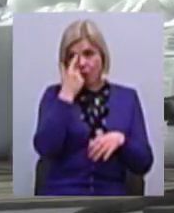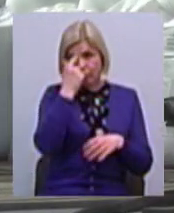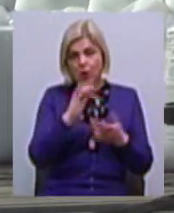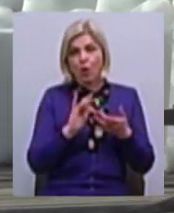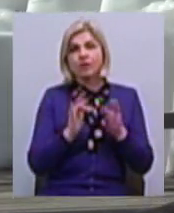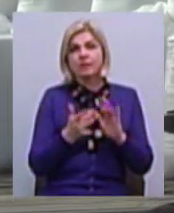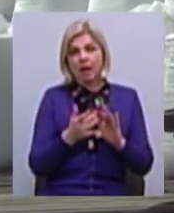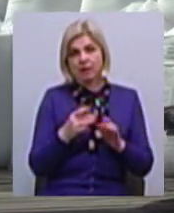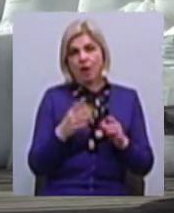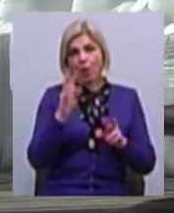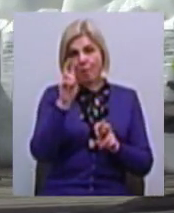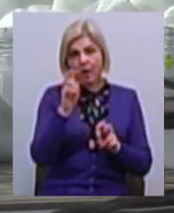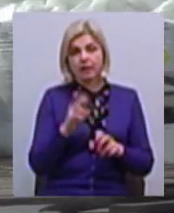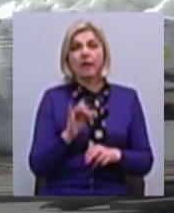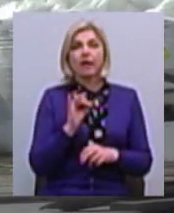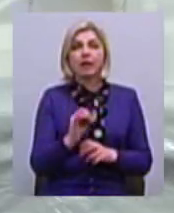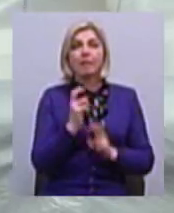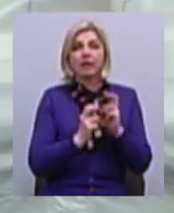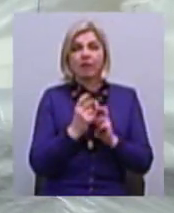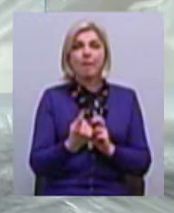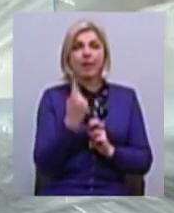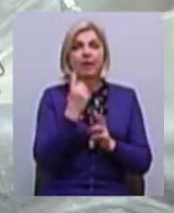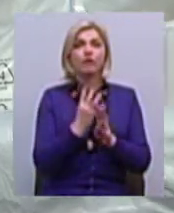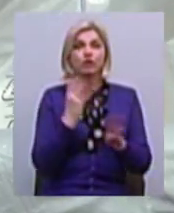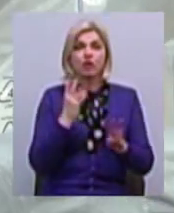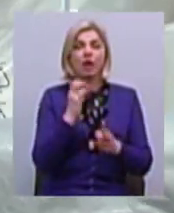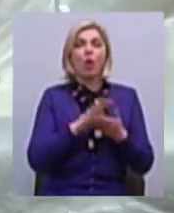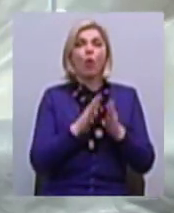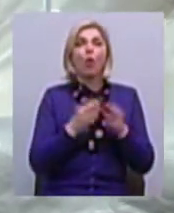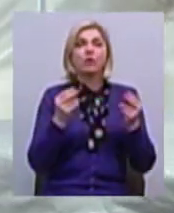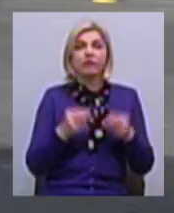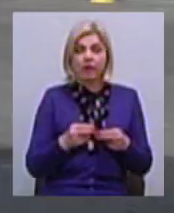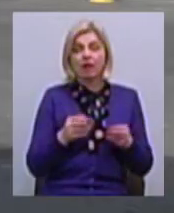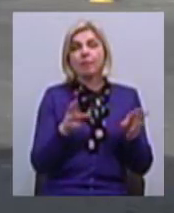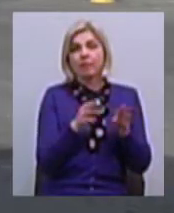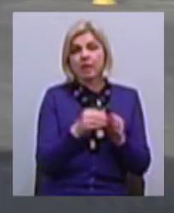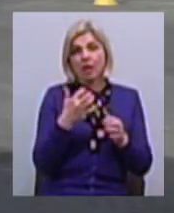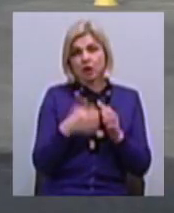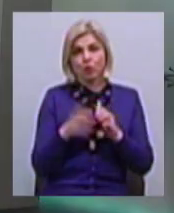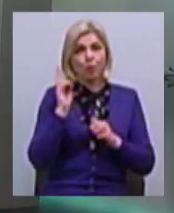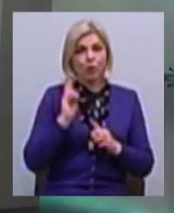сайт компанії. Крім цього підприємства, в першій черзі на концесію – Херсонський морський порт.